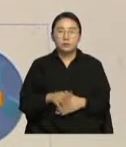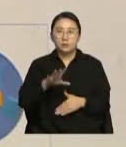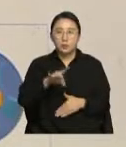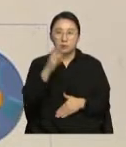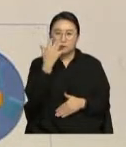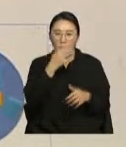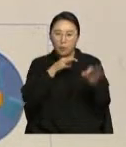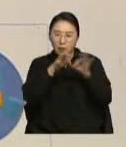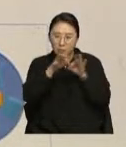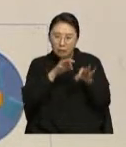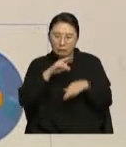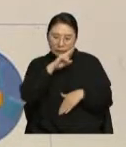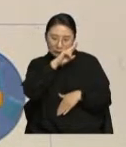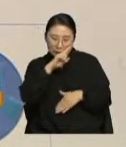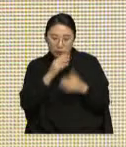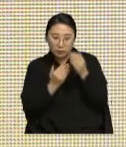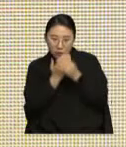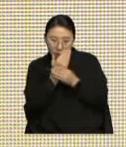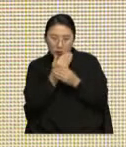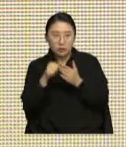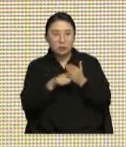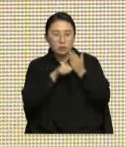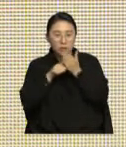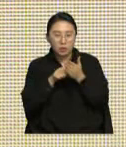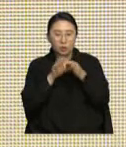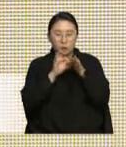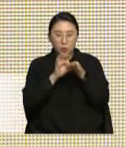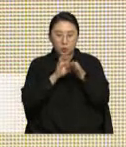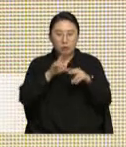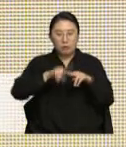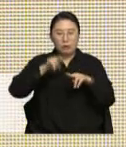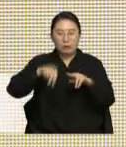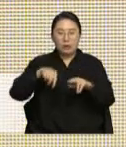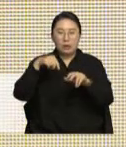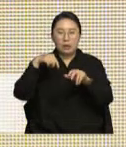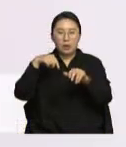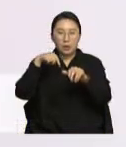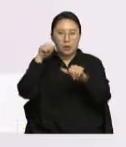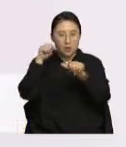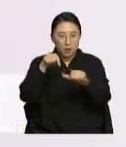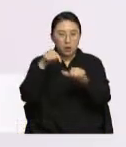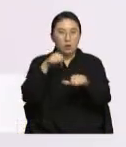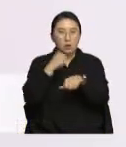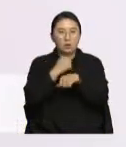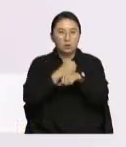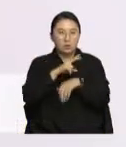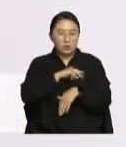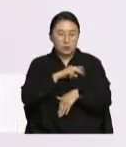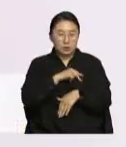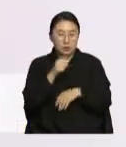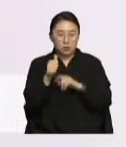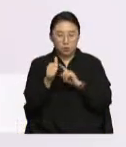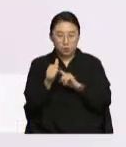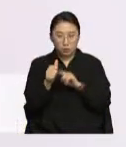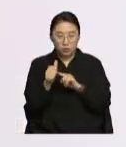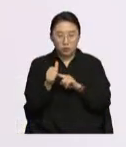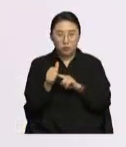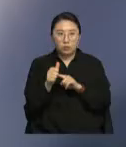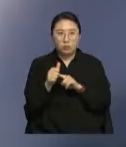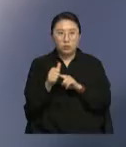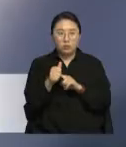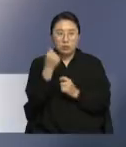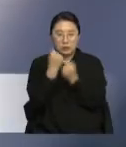처음 성매매 의혹이 제기된 뒤 성명서를 통해 해당 의원의 사퇴를 촉구했던 국민의힘 의원들. 이후 해당 구의원은